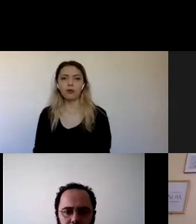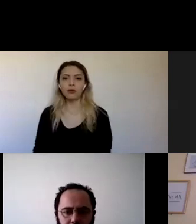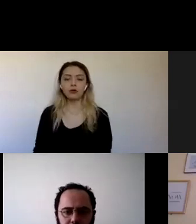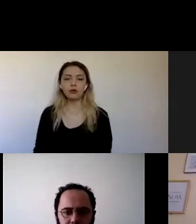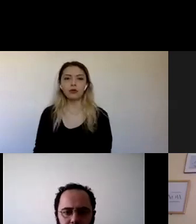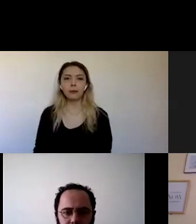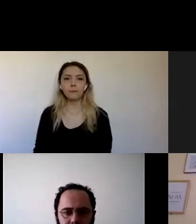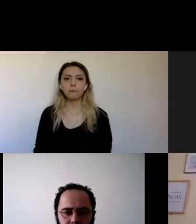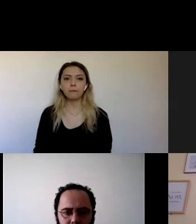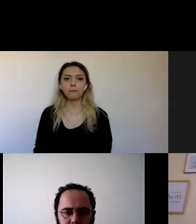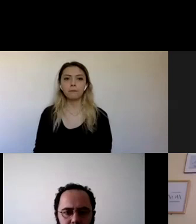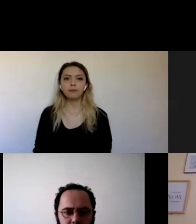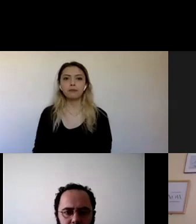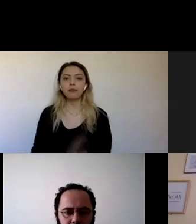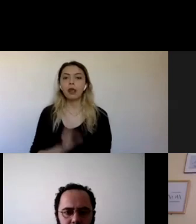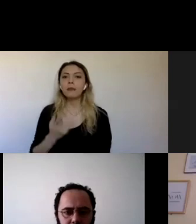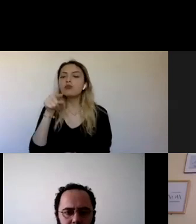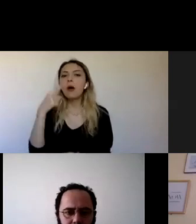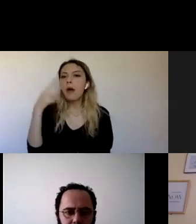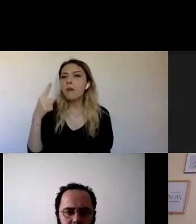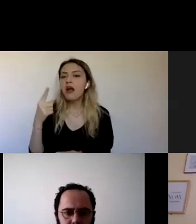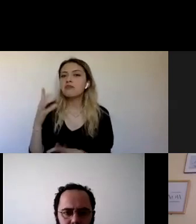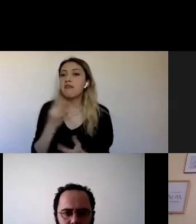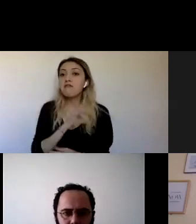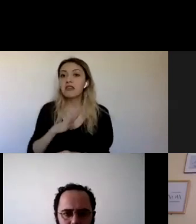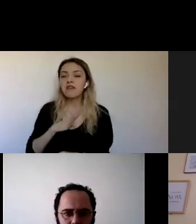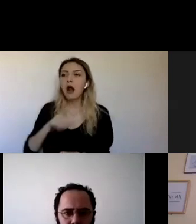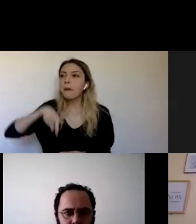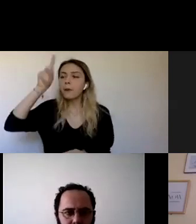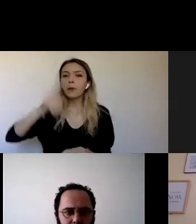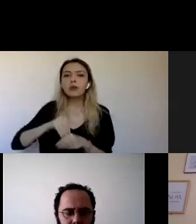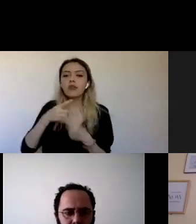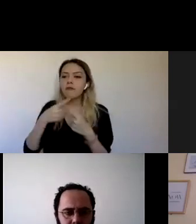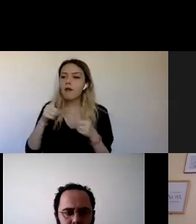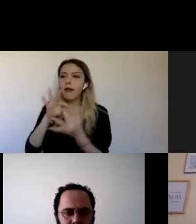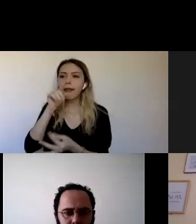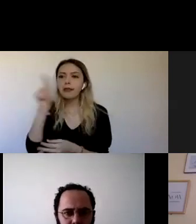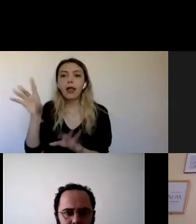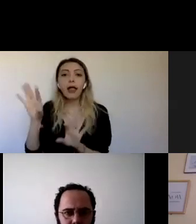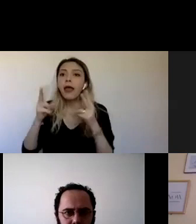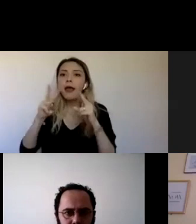insanların neyi aradığını gösterebilir. Yani bir yandan şöyle düşünün,